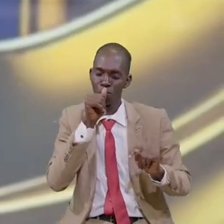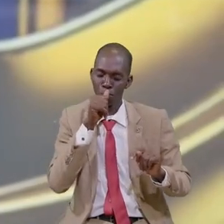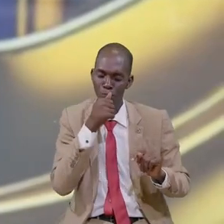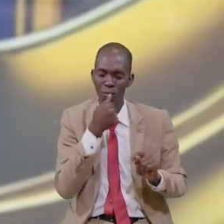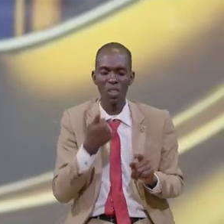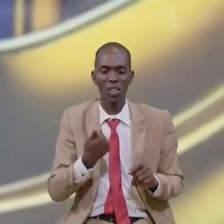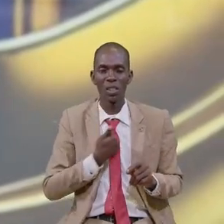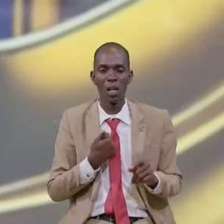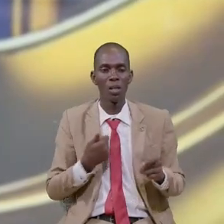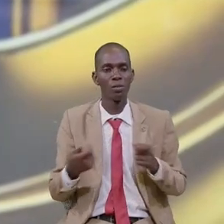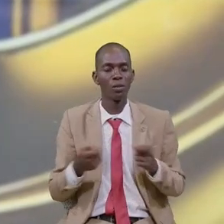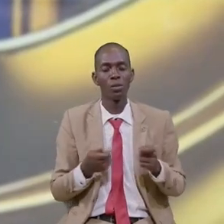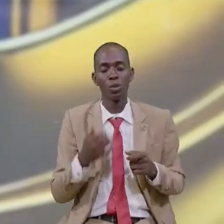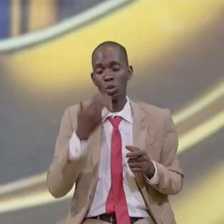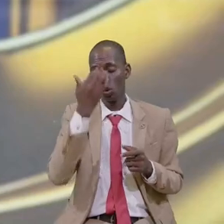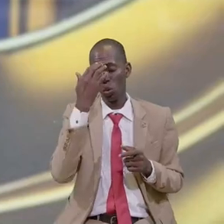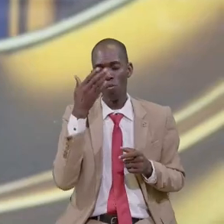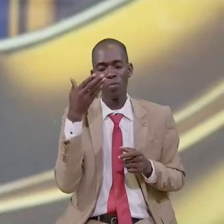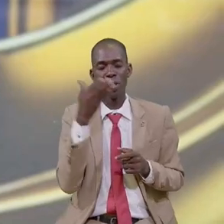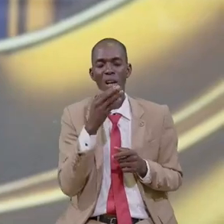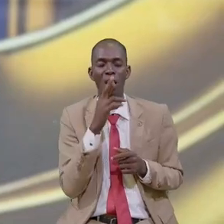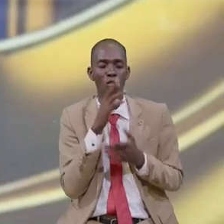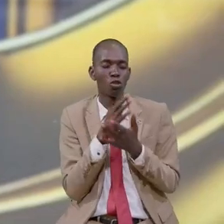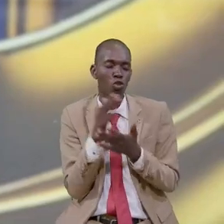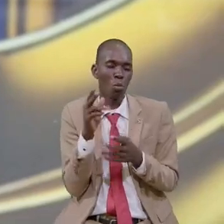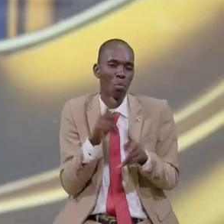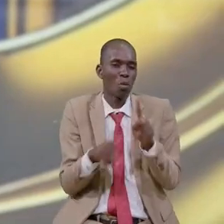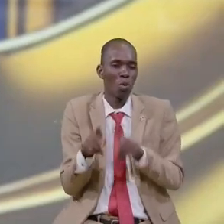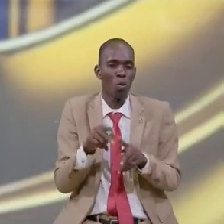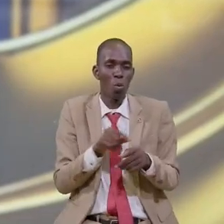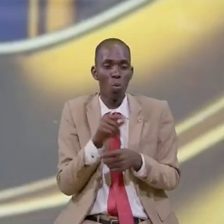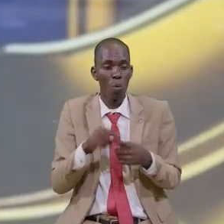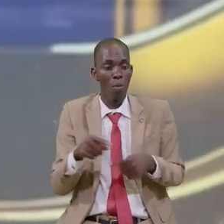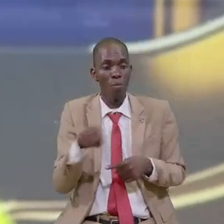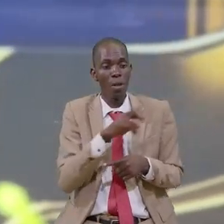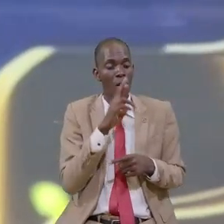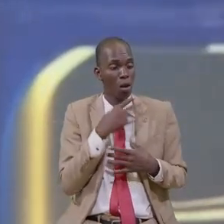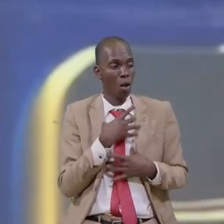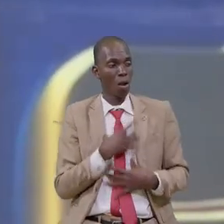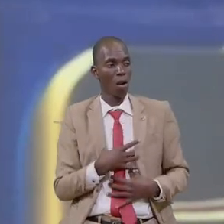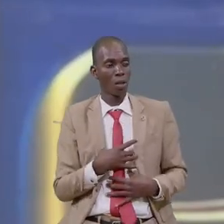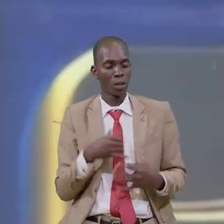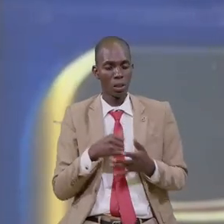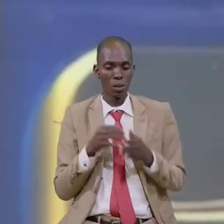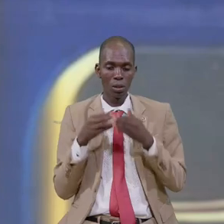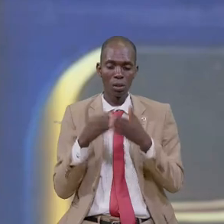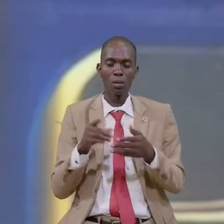soi. Vous savez, il y a des gens, quand ils ont faim, ils sont en colère. Il y a des gens, quand ils